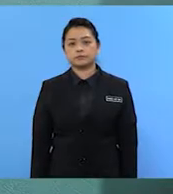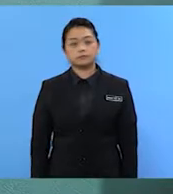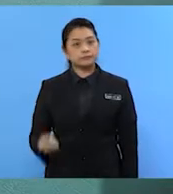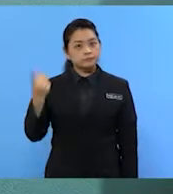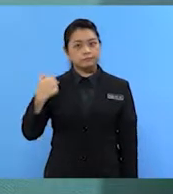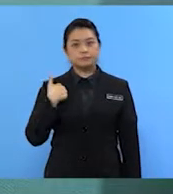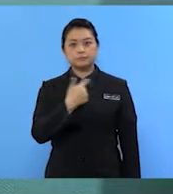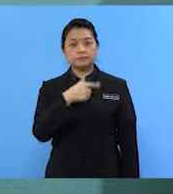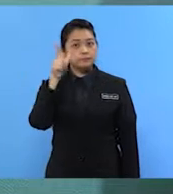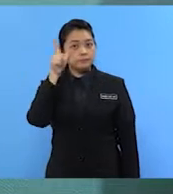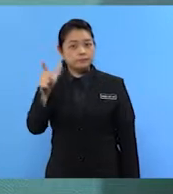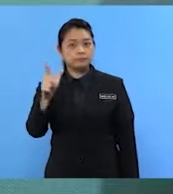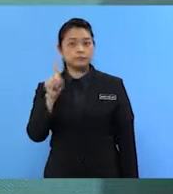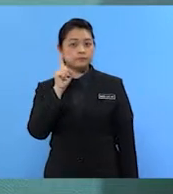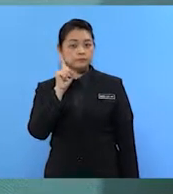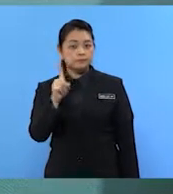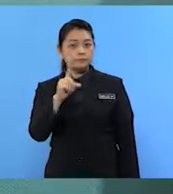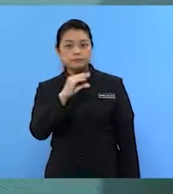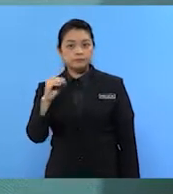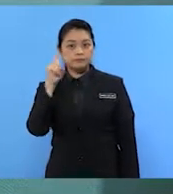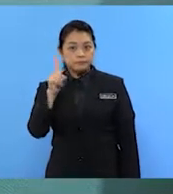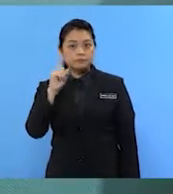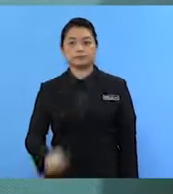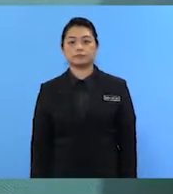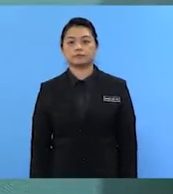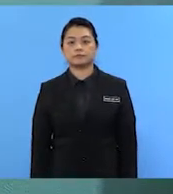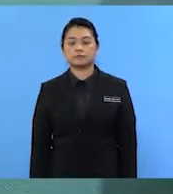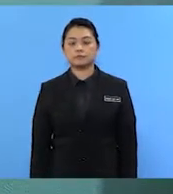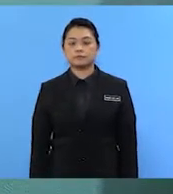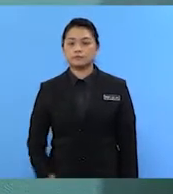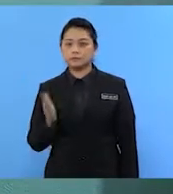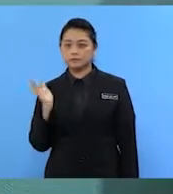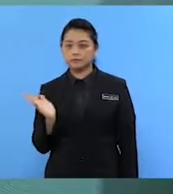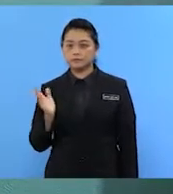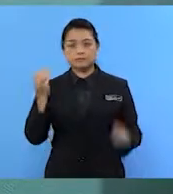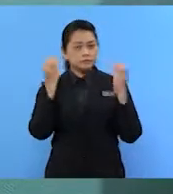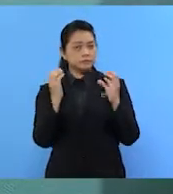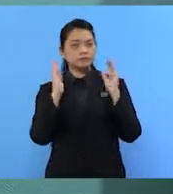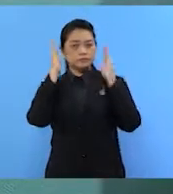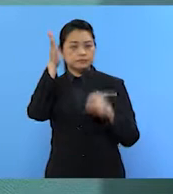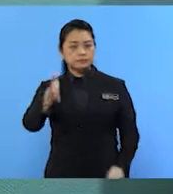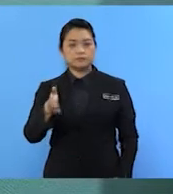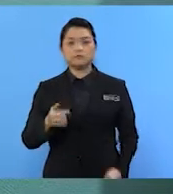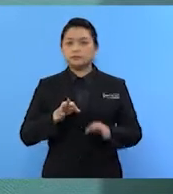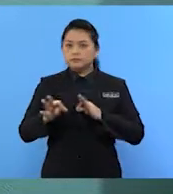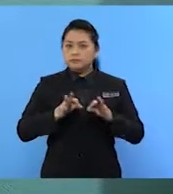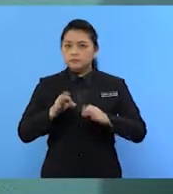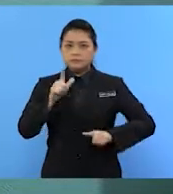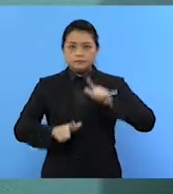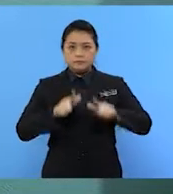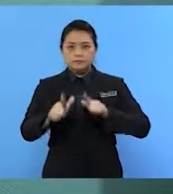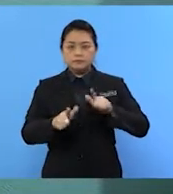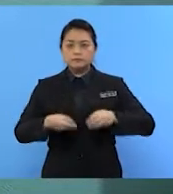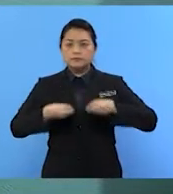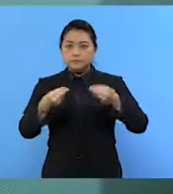Mari kita lihat satu persatu. Di sini, cikgu akan terangkan